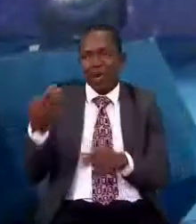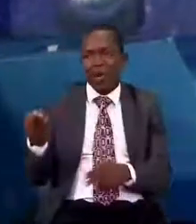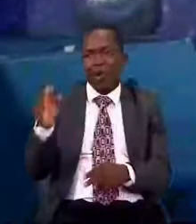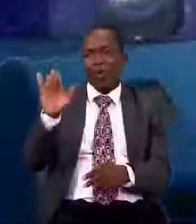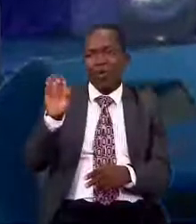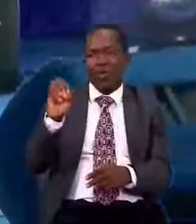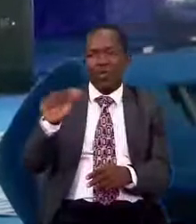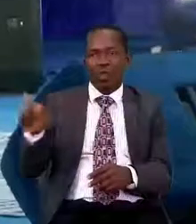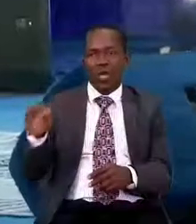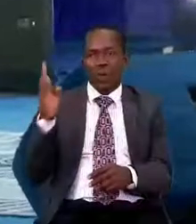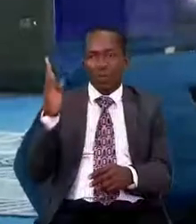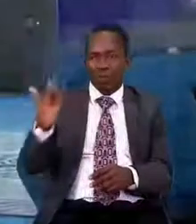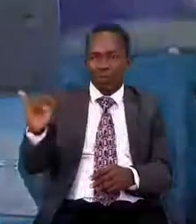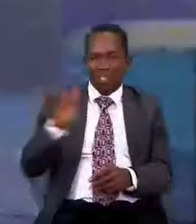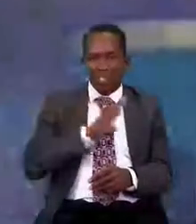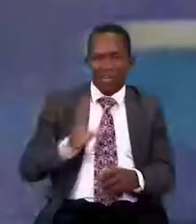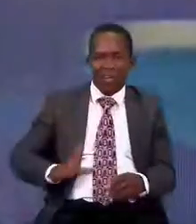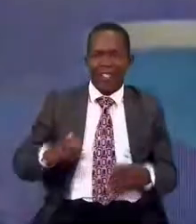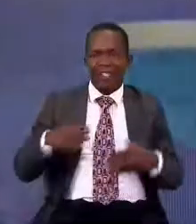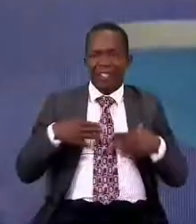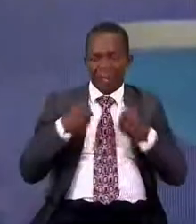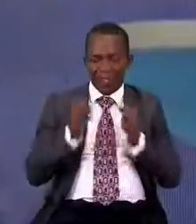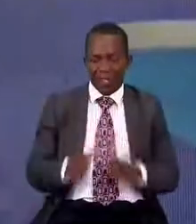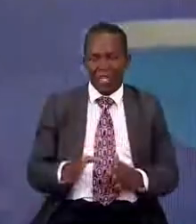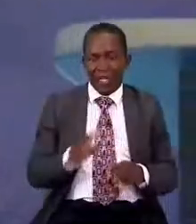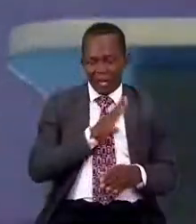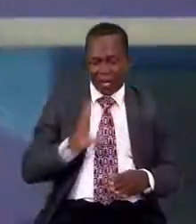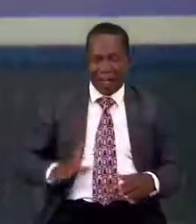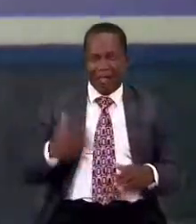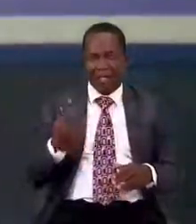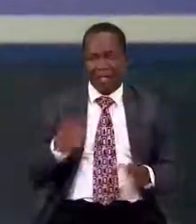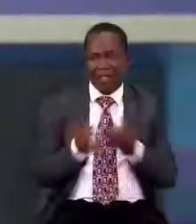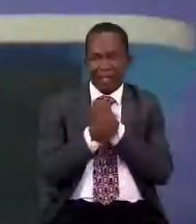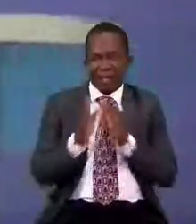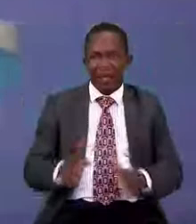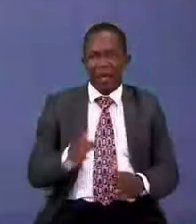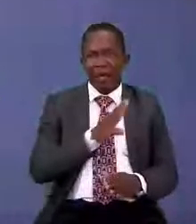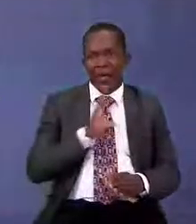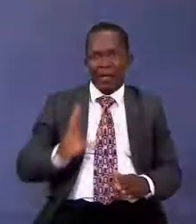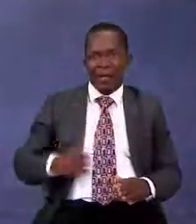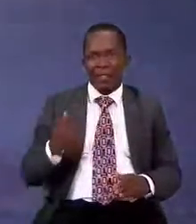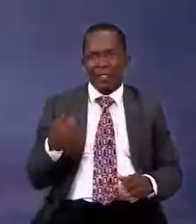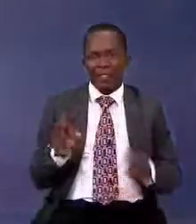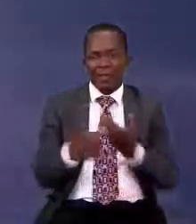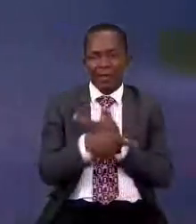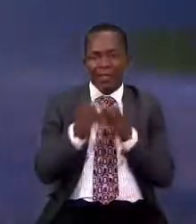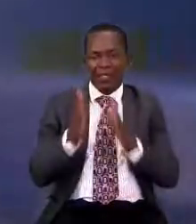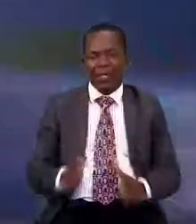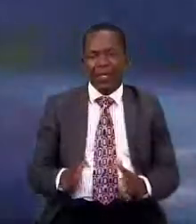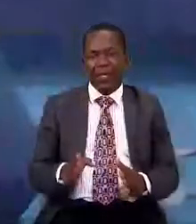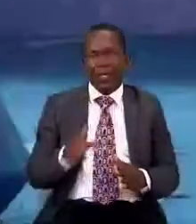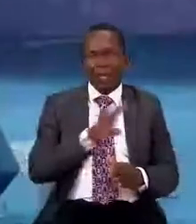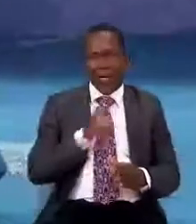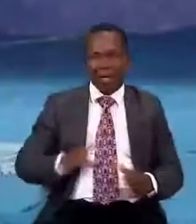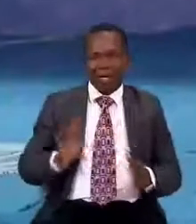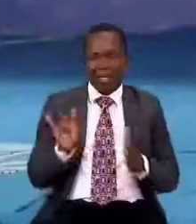le sauveur, Christ le rédempteur, Christ celui qui fait des merveilles. Ce soir, comme vous